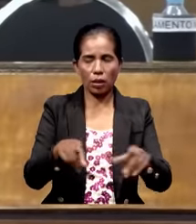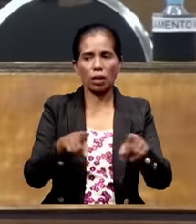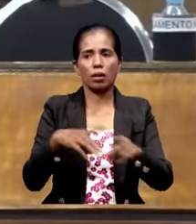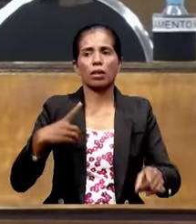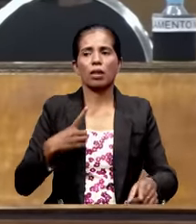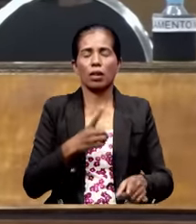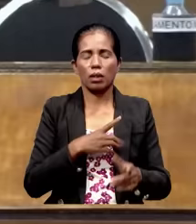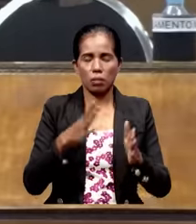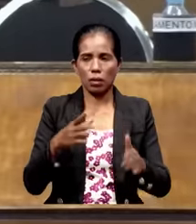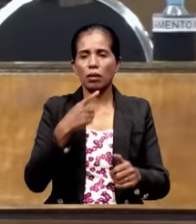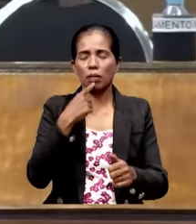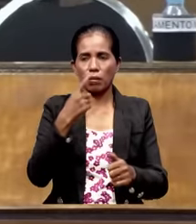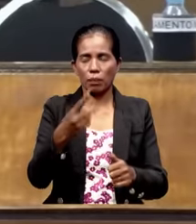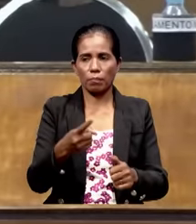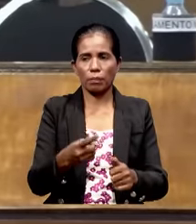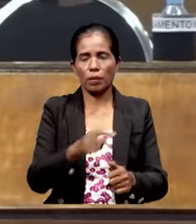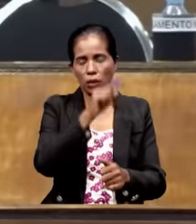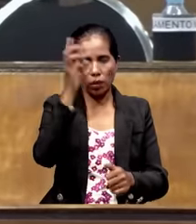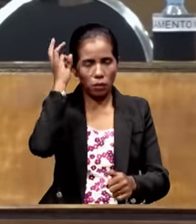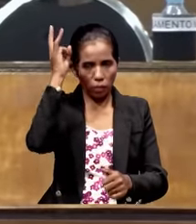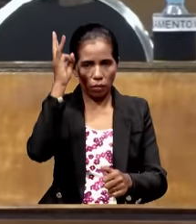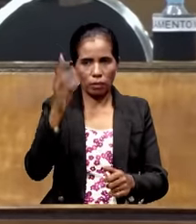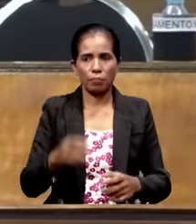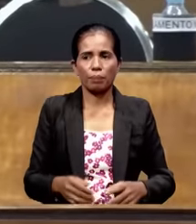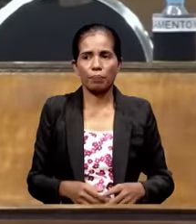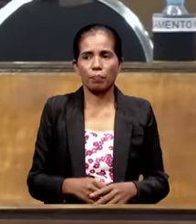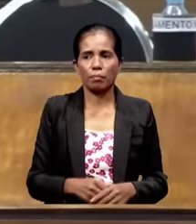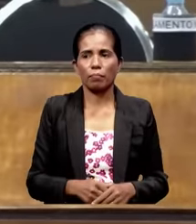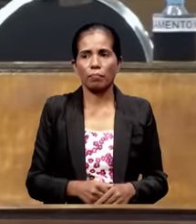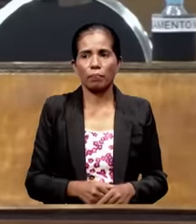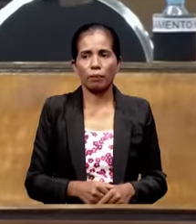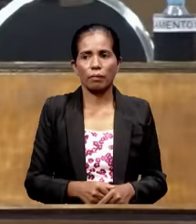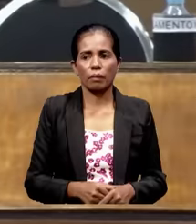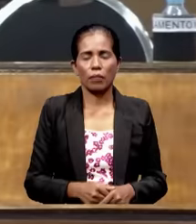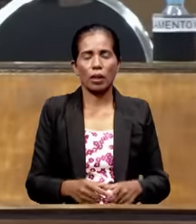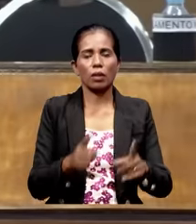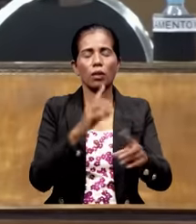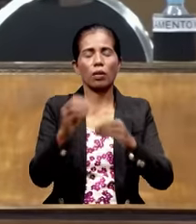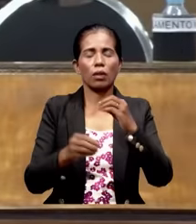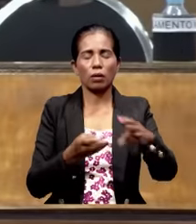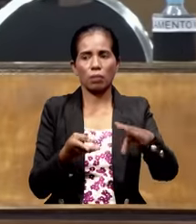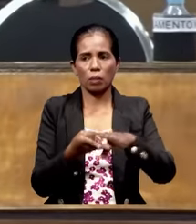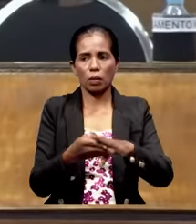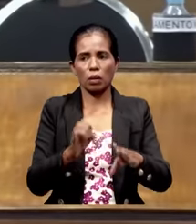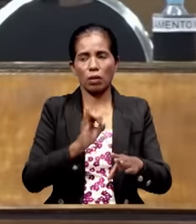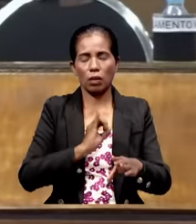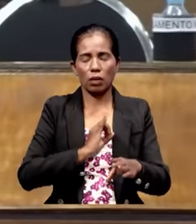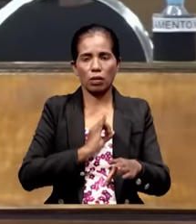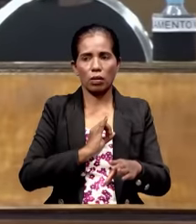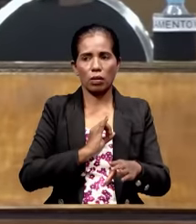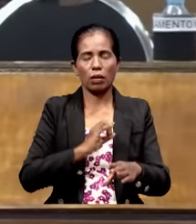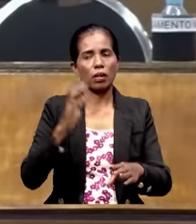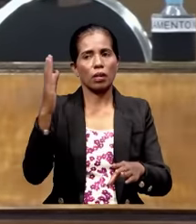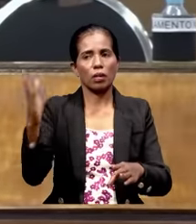deputado Oscar Lima, nini a preocupação. Nebe ida kolia kona ba banko nene ne haul hal ya iha